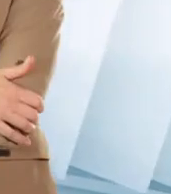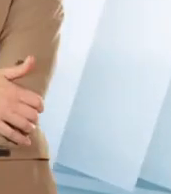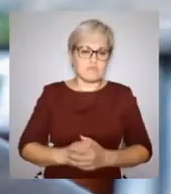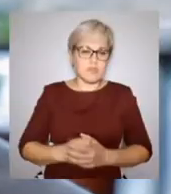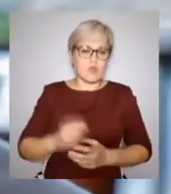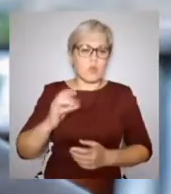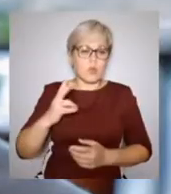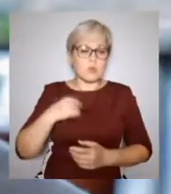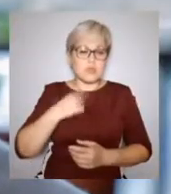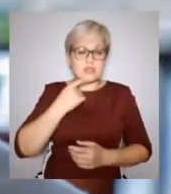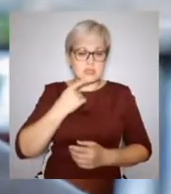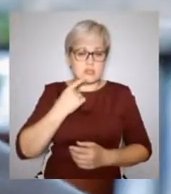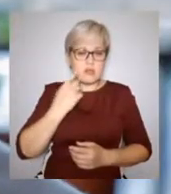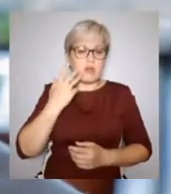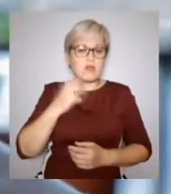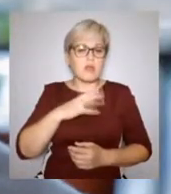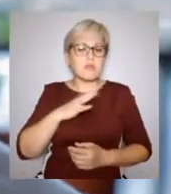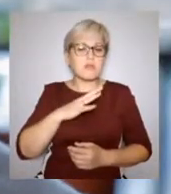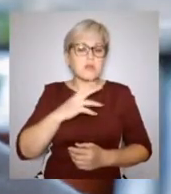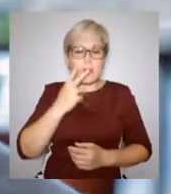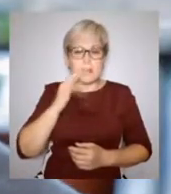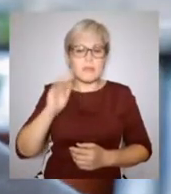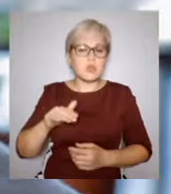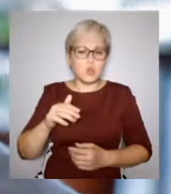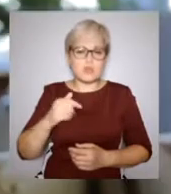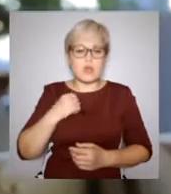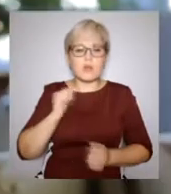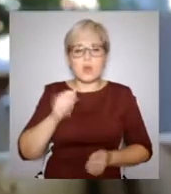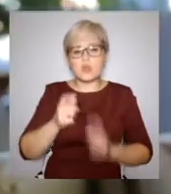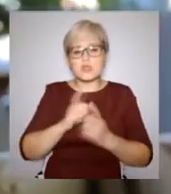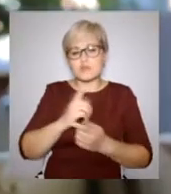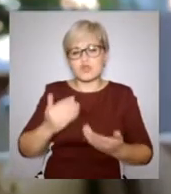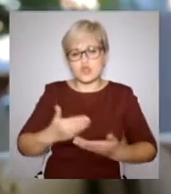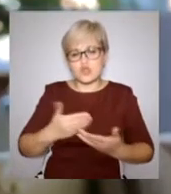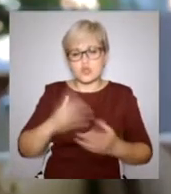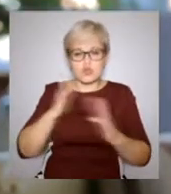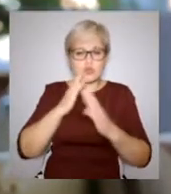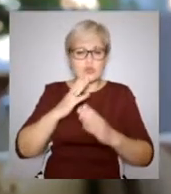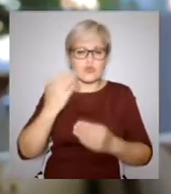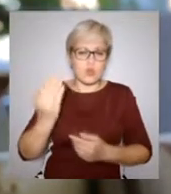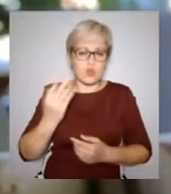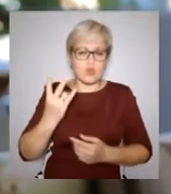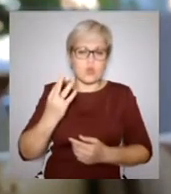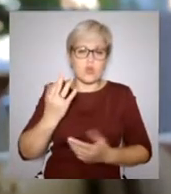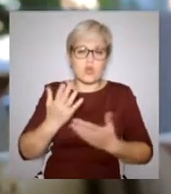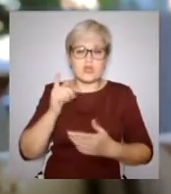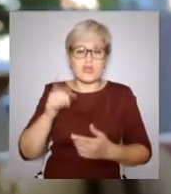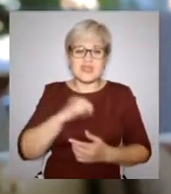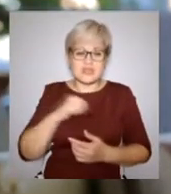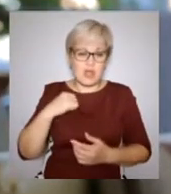тонны сказал удочка подростков даже установить могу изменить жизнь и судьбу твою